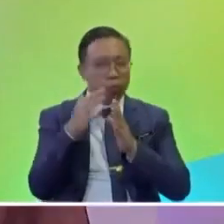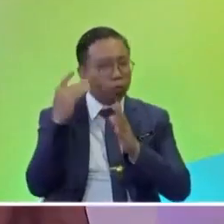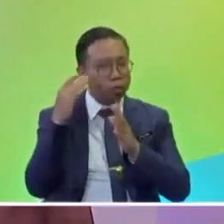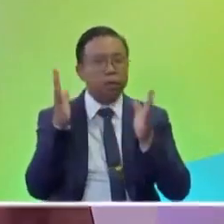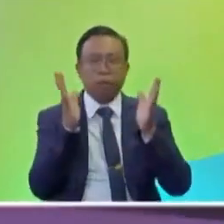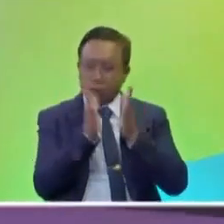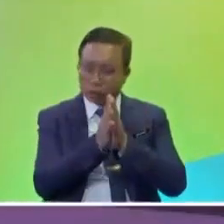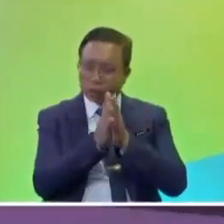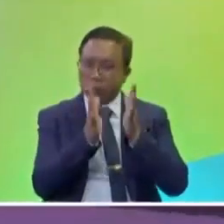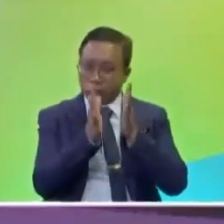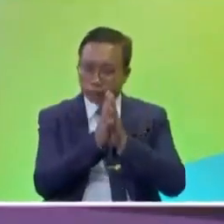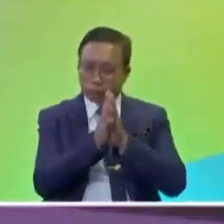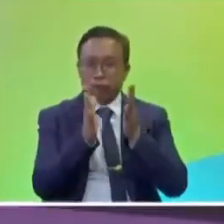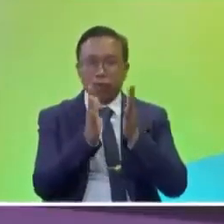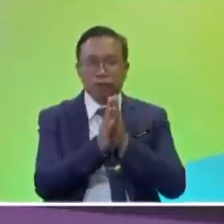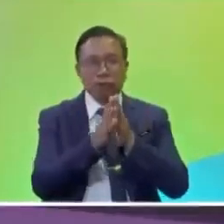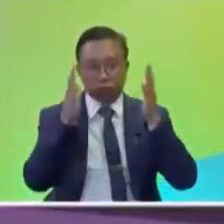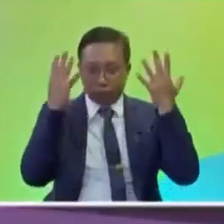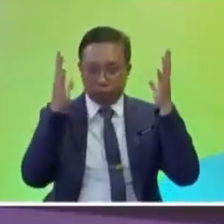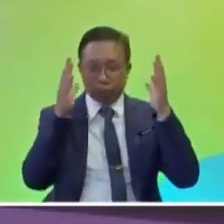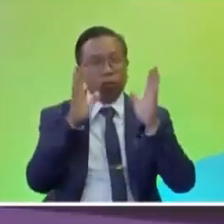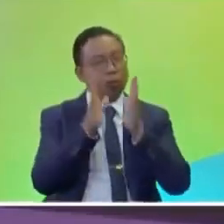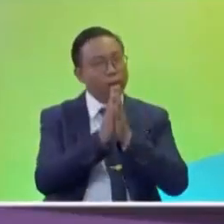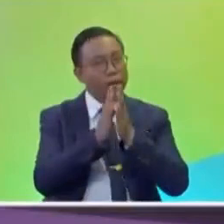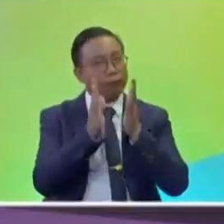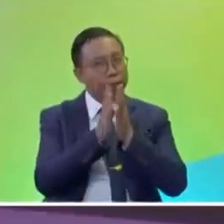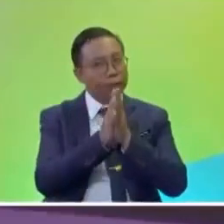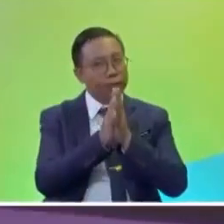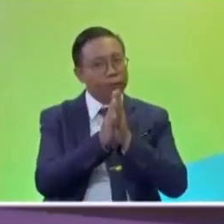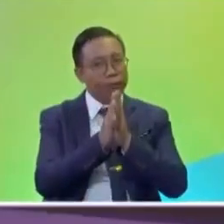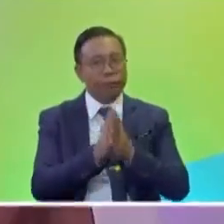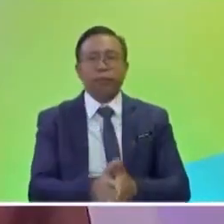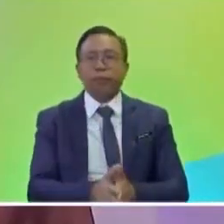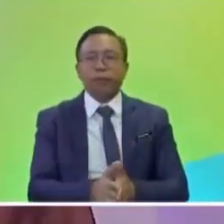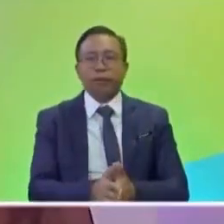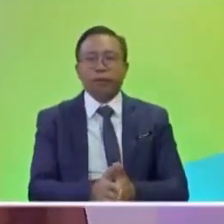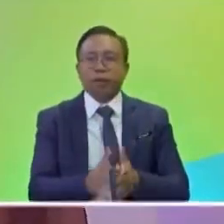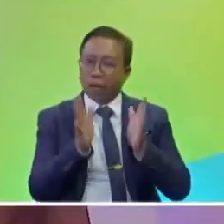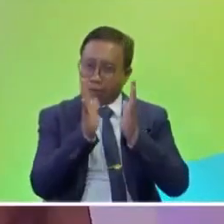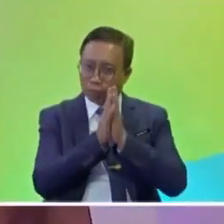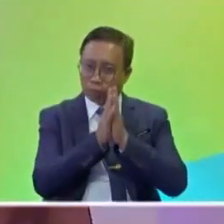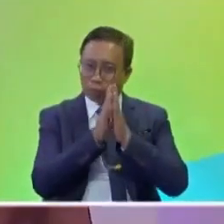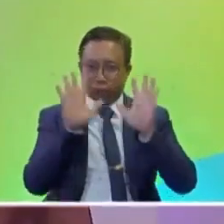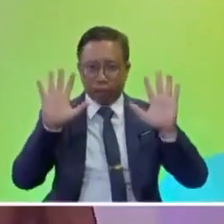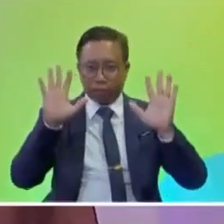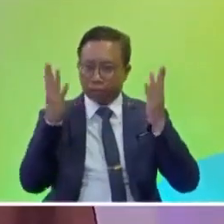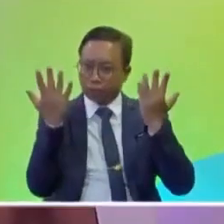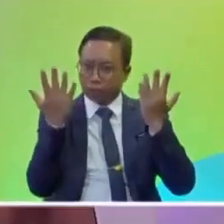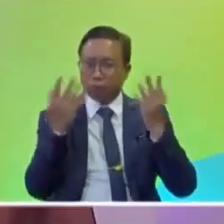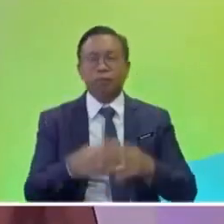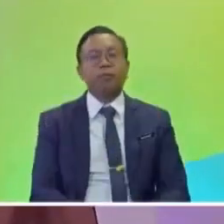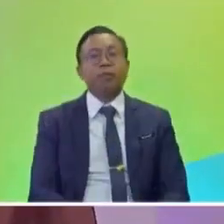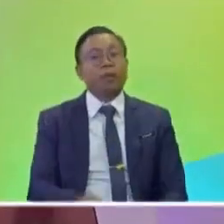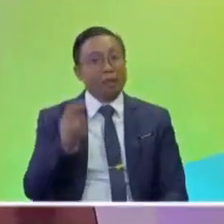Tepuk, tepuk. Tak kisah, janji tepuk dulu. Tepuk. Okey. Ini tepuk tangan. Okey, nanti cikgu